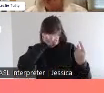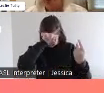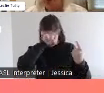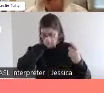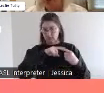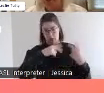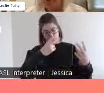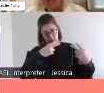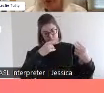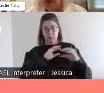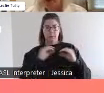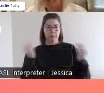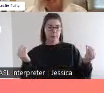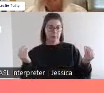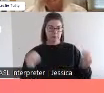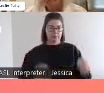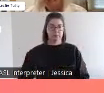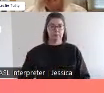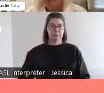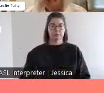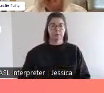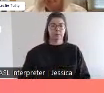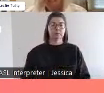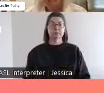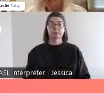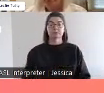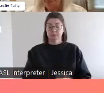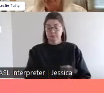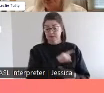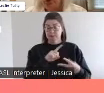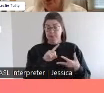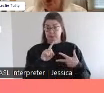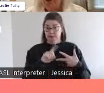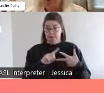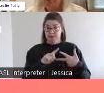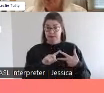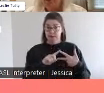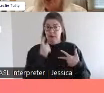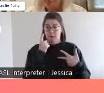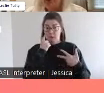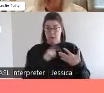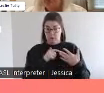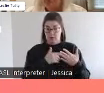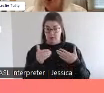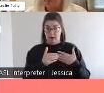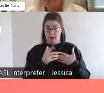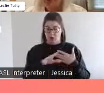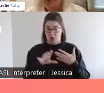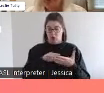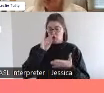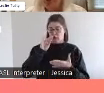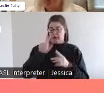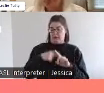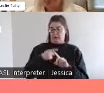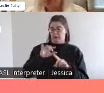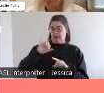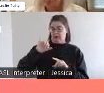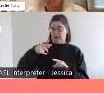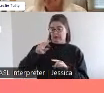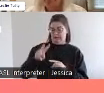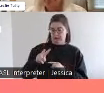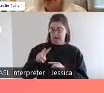la résolution de problèmes nous-mêmes, elle encourageait l'estime de soi, elle a fait preuve de beaucoup de compassion, sans porter de